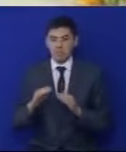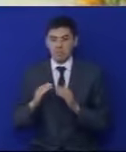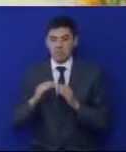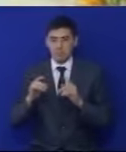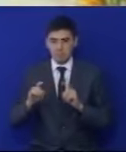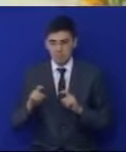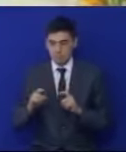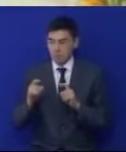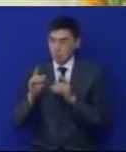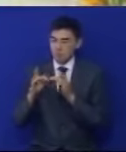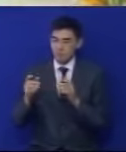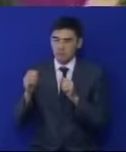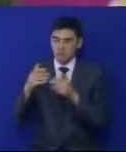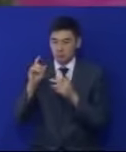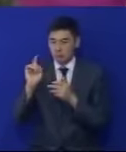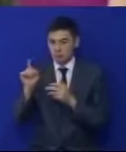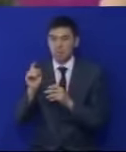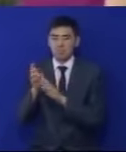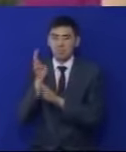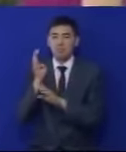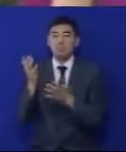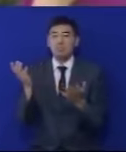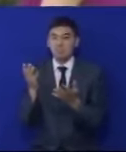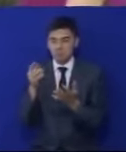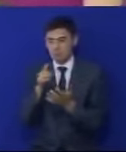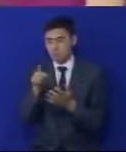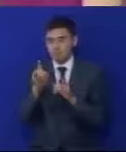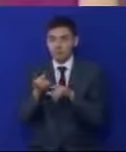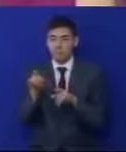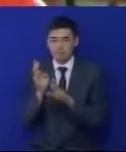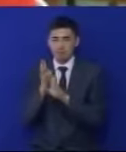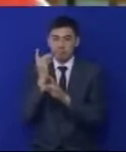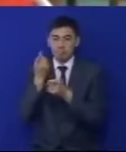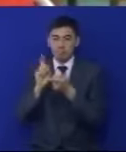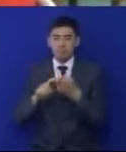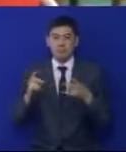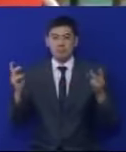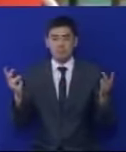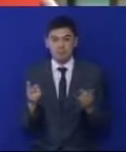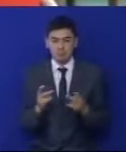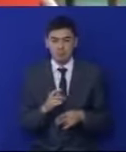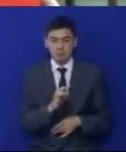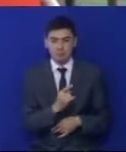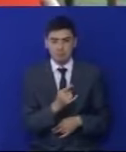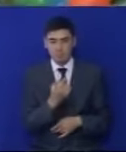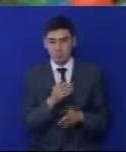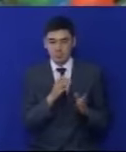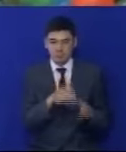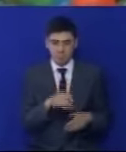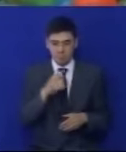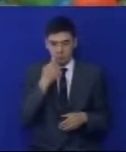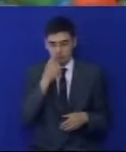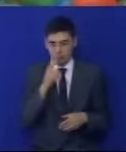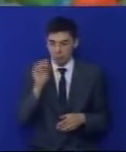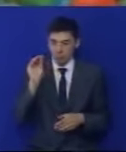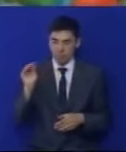балабақшаны таңдау үшін құрылған. Ол үшін цифрлы қолтаңба керек емес. Бар болғаны, сайтқа баланың жеке сәйкестендіру нөмірін